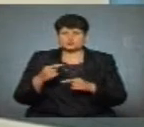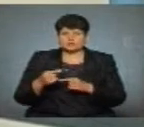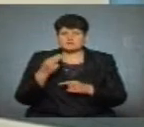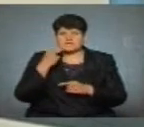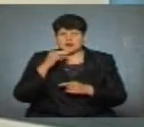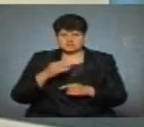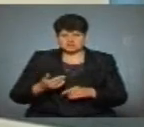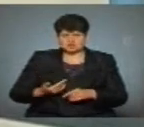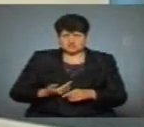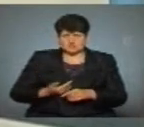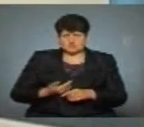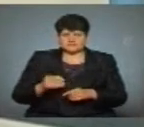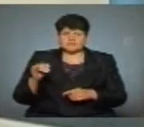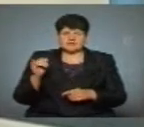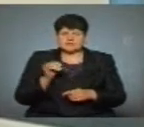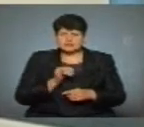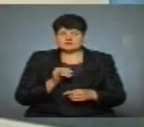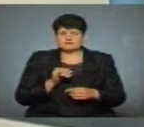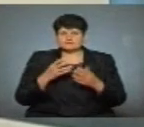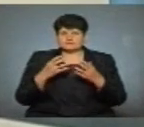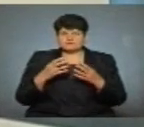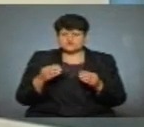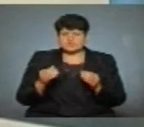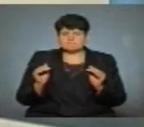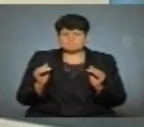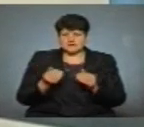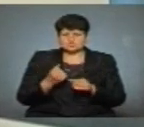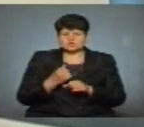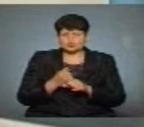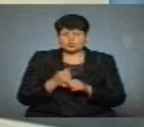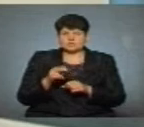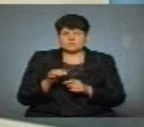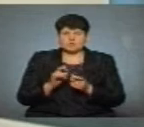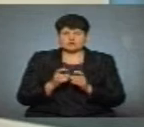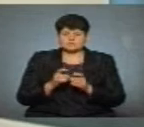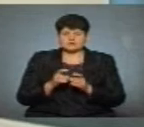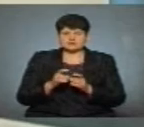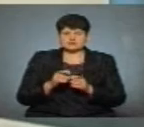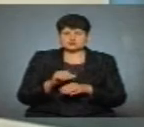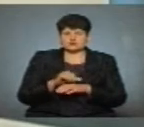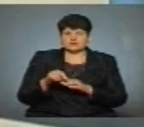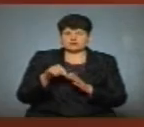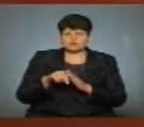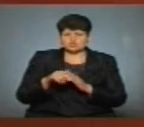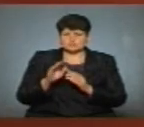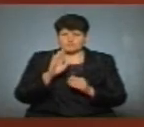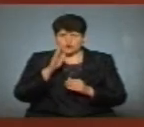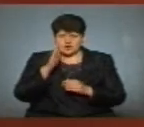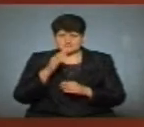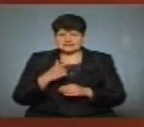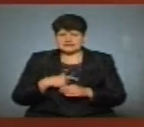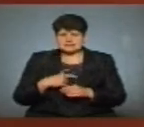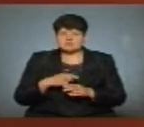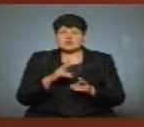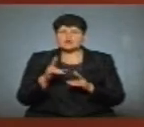і, власне, от вже менше роботи по боротьбі з зовнішніми внутрішніми ворогами. Для себе,